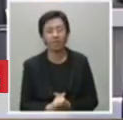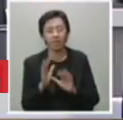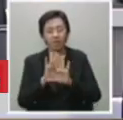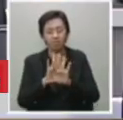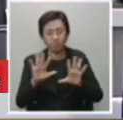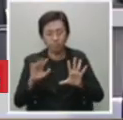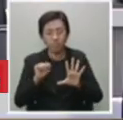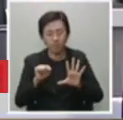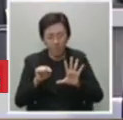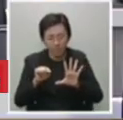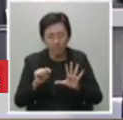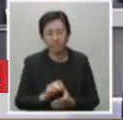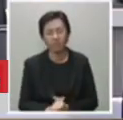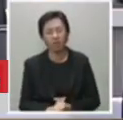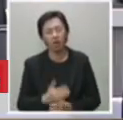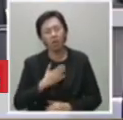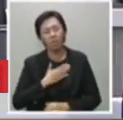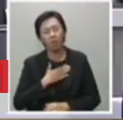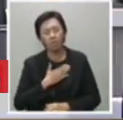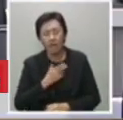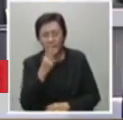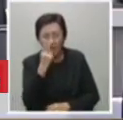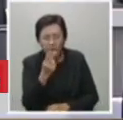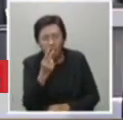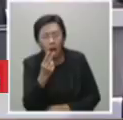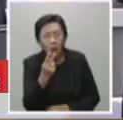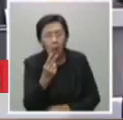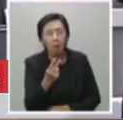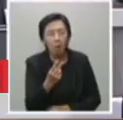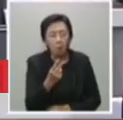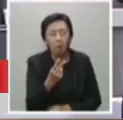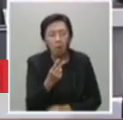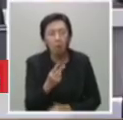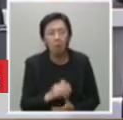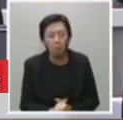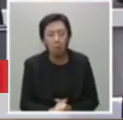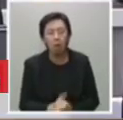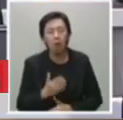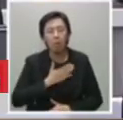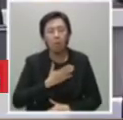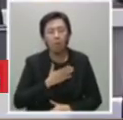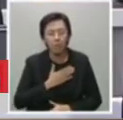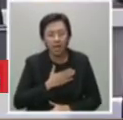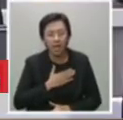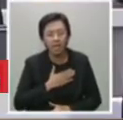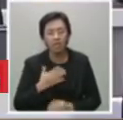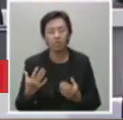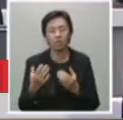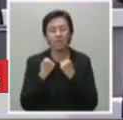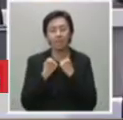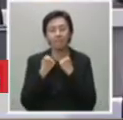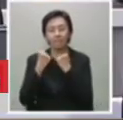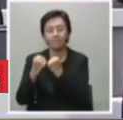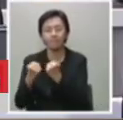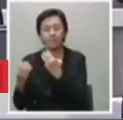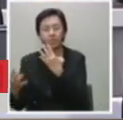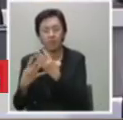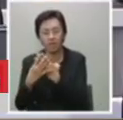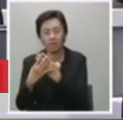ลวงและผมก็มีโอกาสได้เห็นอะไรหลากหลายครับหลังจากนั้นผมก็ถูกจับไปขังอยู่ที่สระ